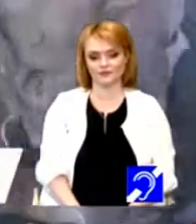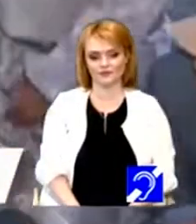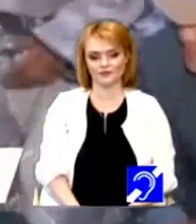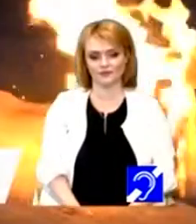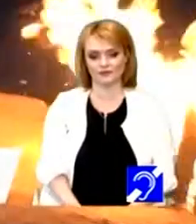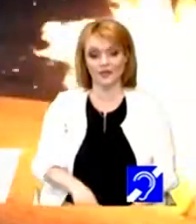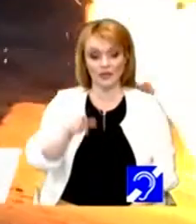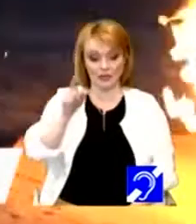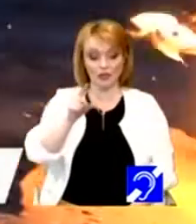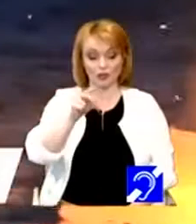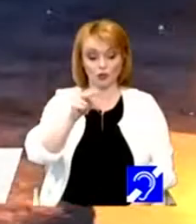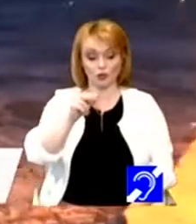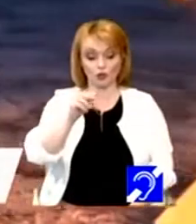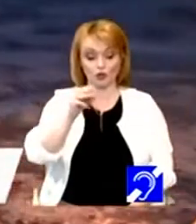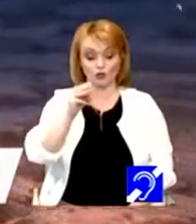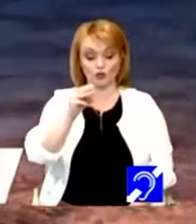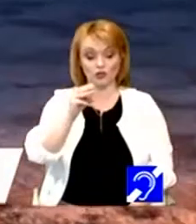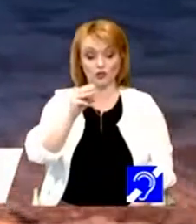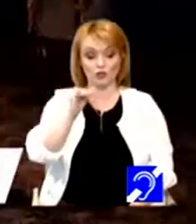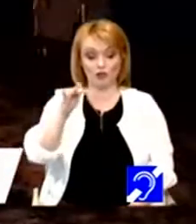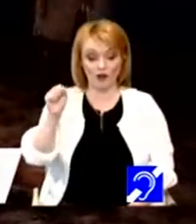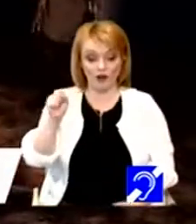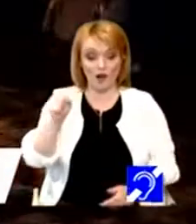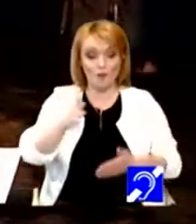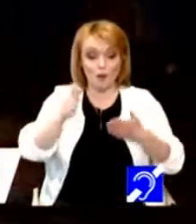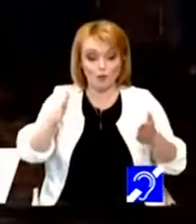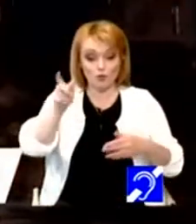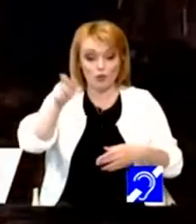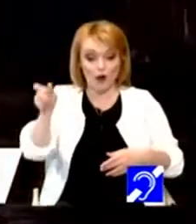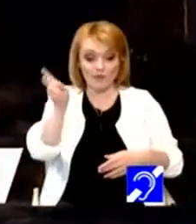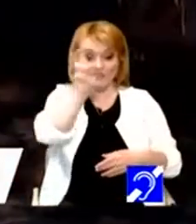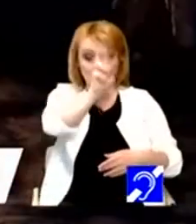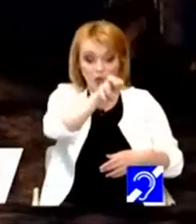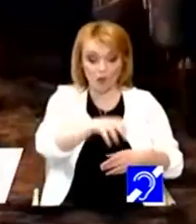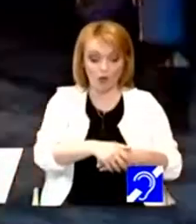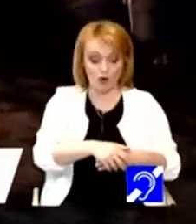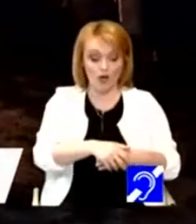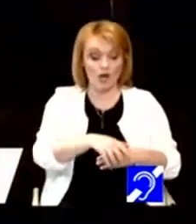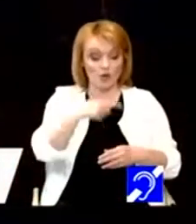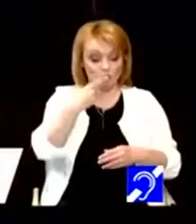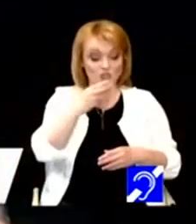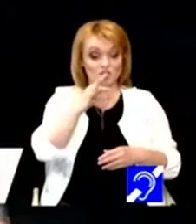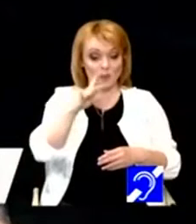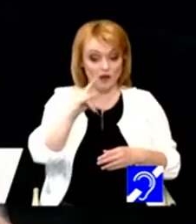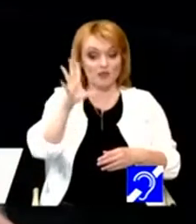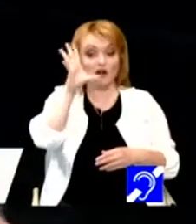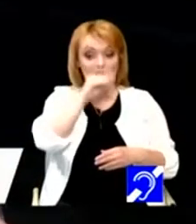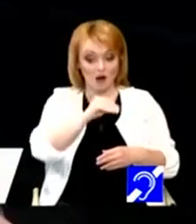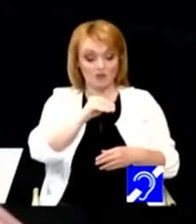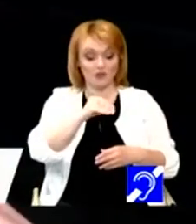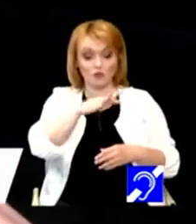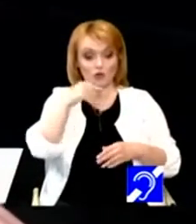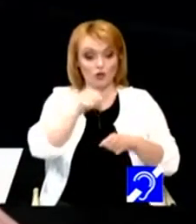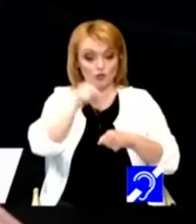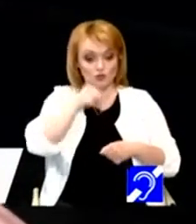În Tuva, mulți oameni apelează la serviciile șamanilor. Aceștia spun că simt spiritele rele și le pot alunga. 12